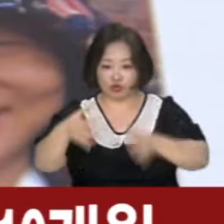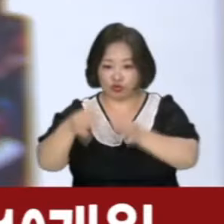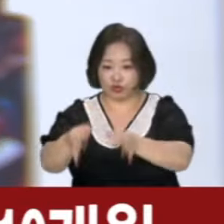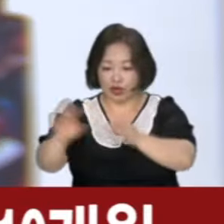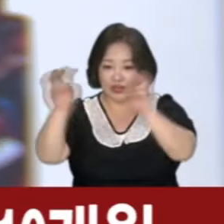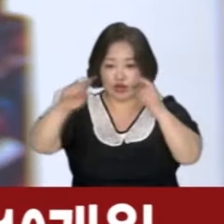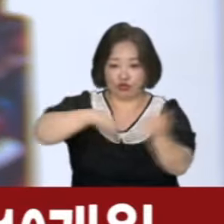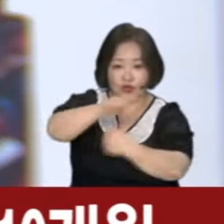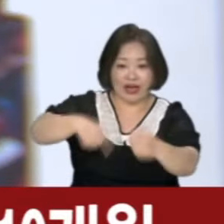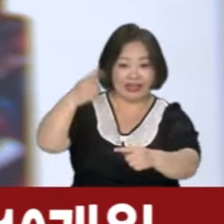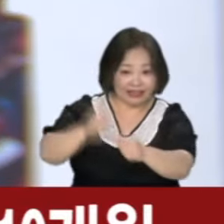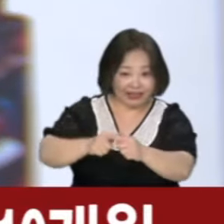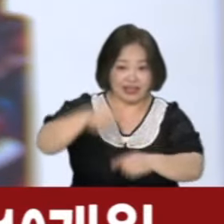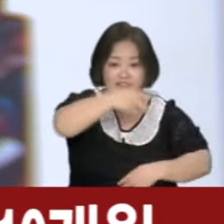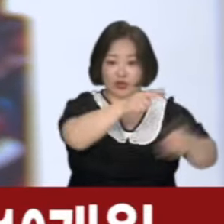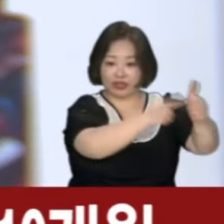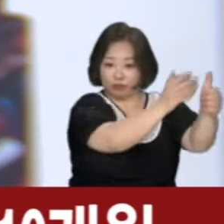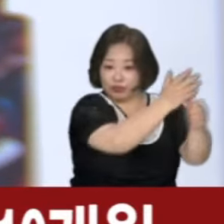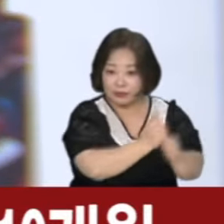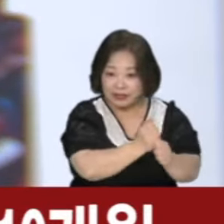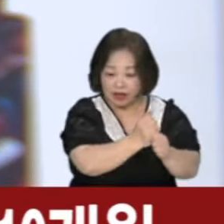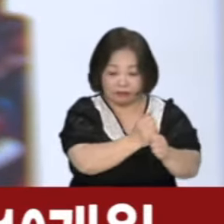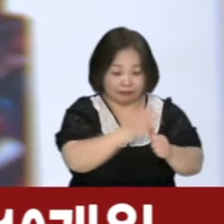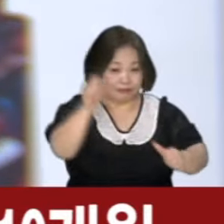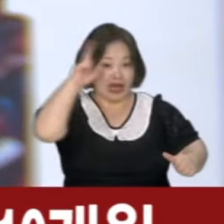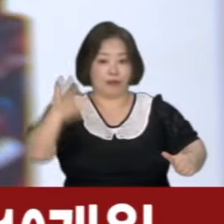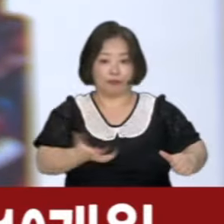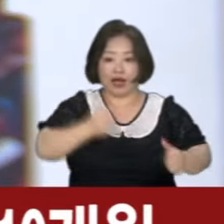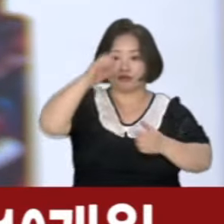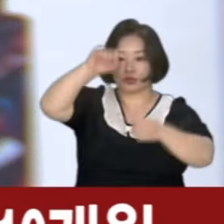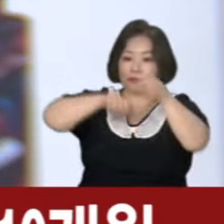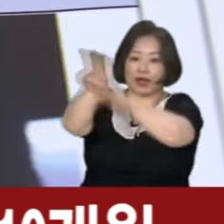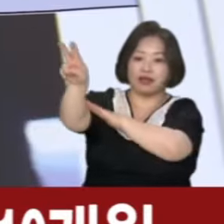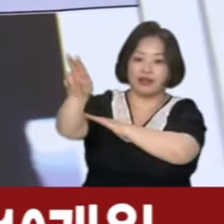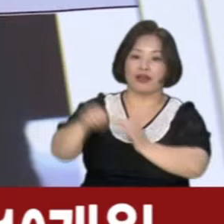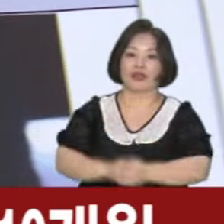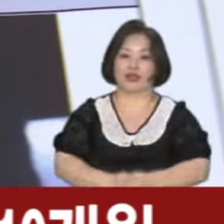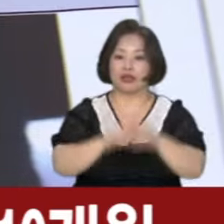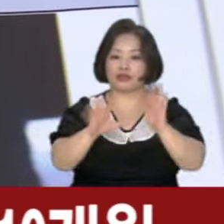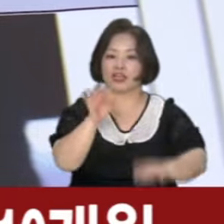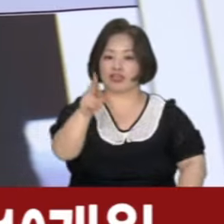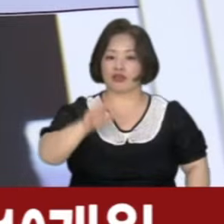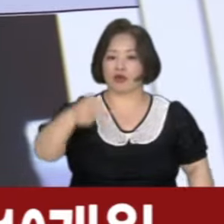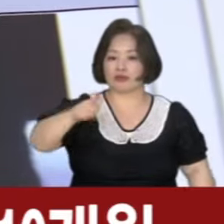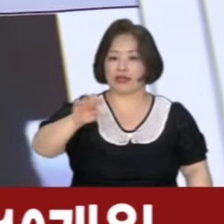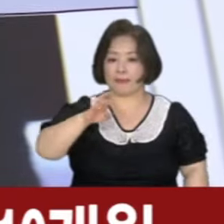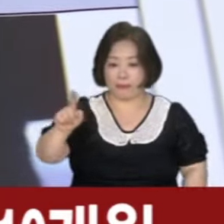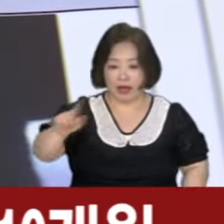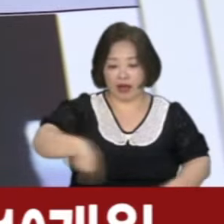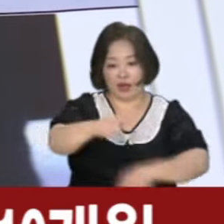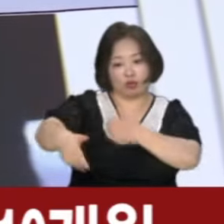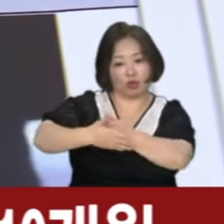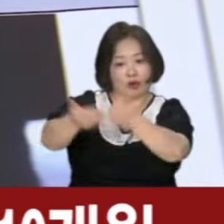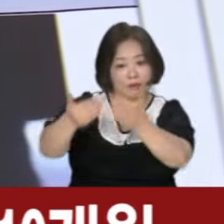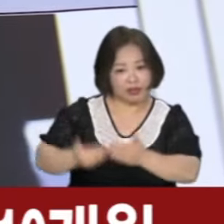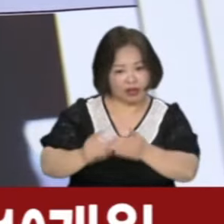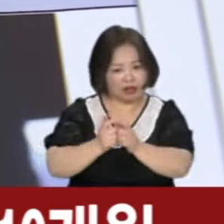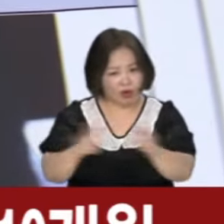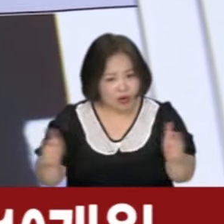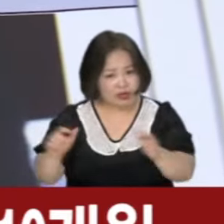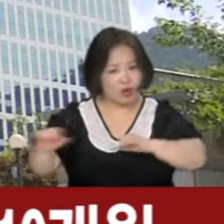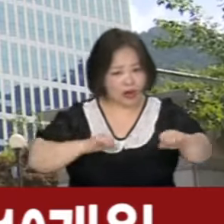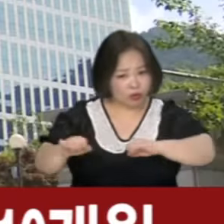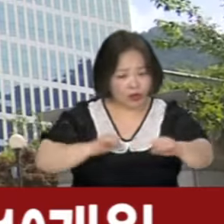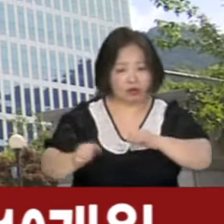등을 운영하다 서 씨가 붙잡히자 잠적했습니다. 중국에서는 영산파의 도움을 받아 생수사업 등을 한 걸로